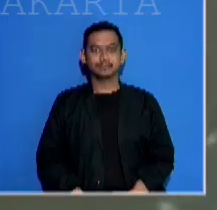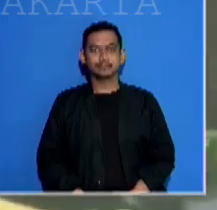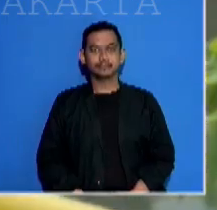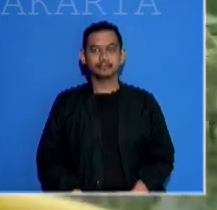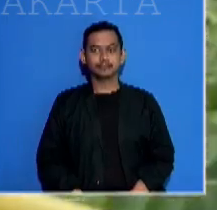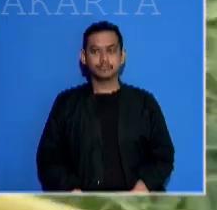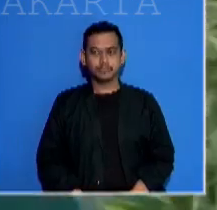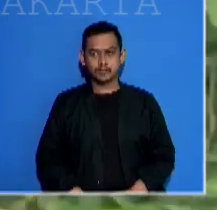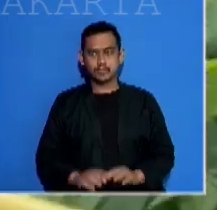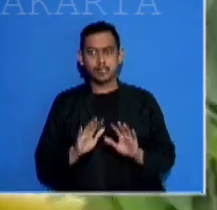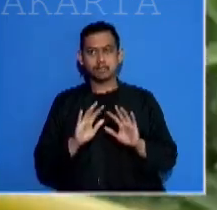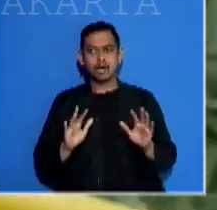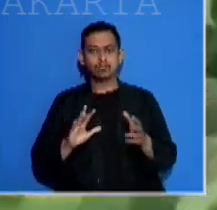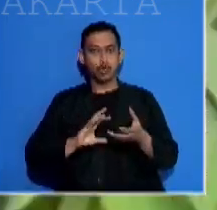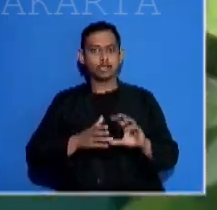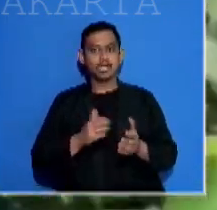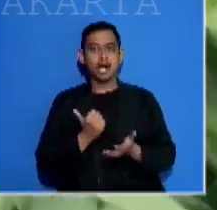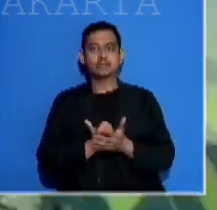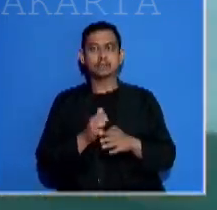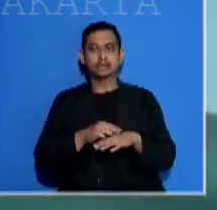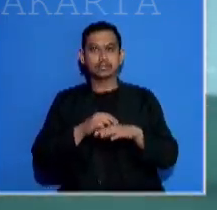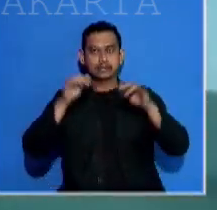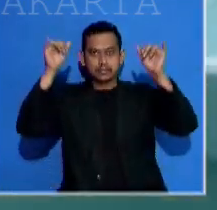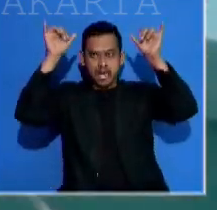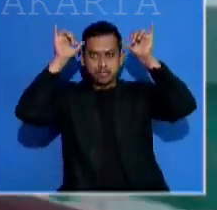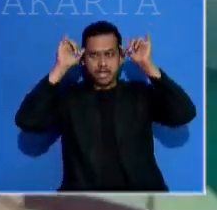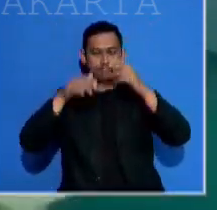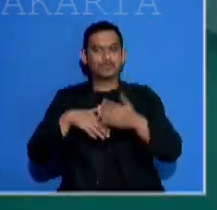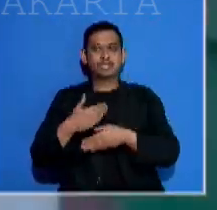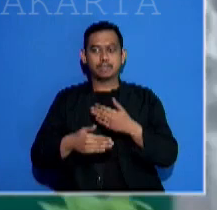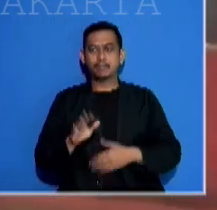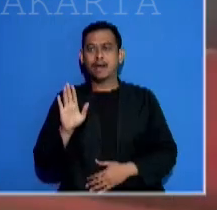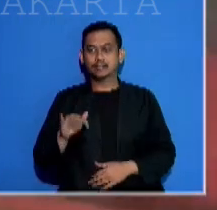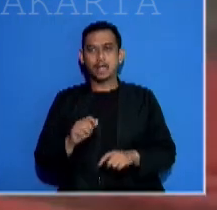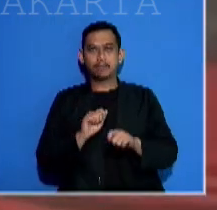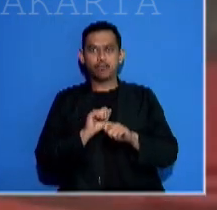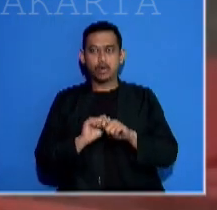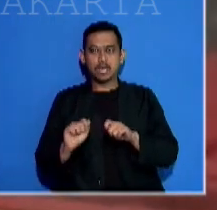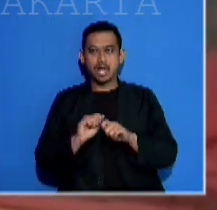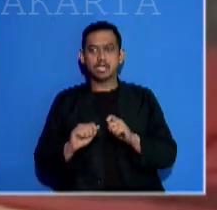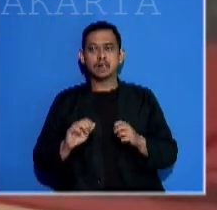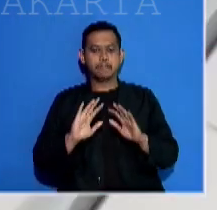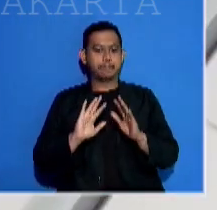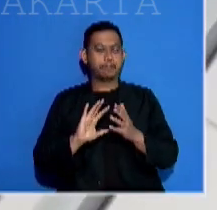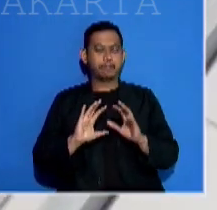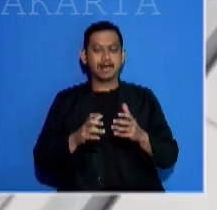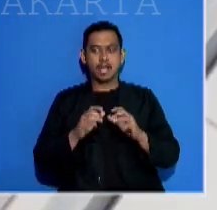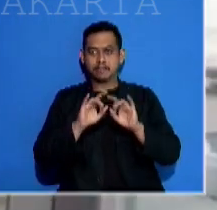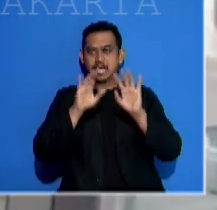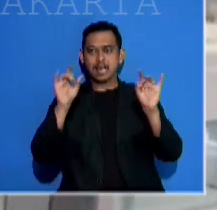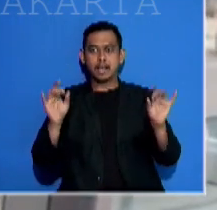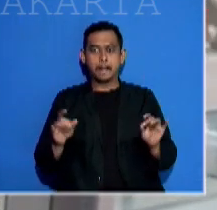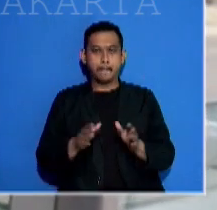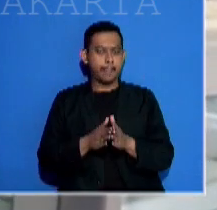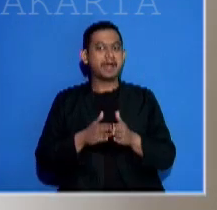Kebanyakan produk Manding berasal dari kulit sapi dan masih diproduksi secara rumahan. Produknya pun beragam, mulai dari aksesoris seperti